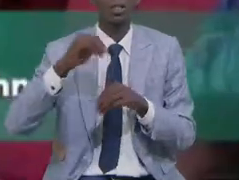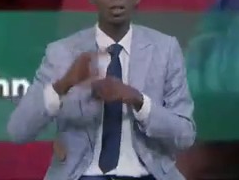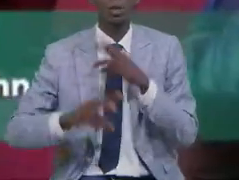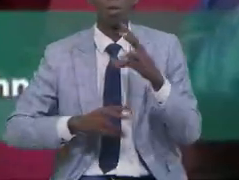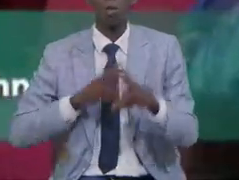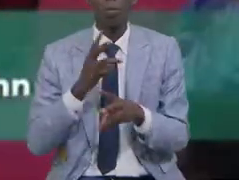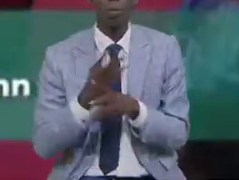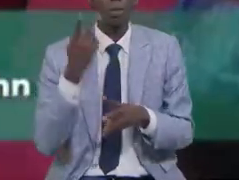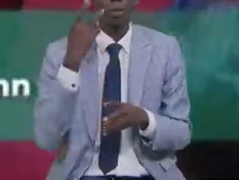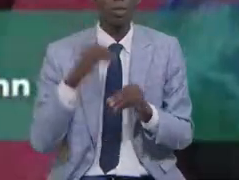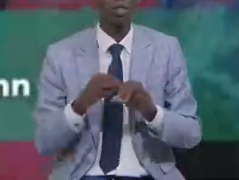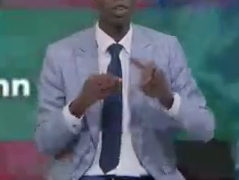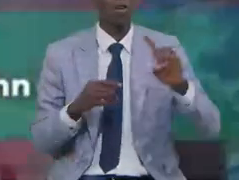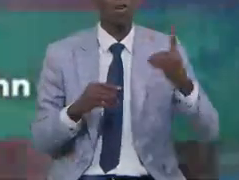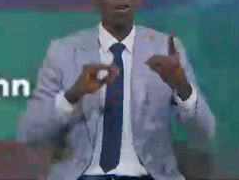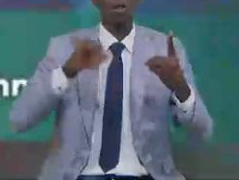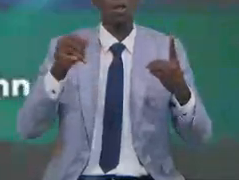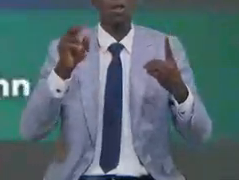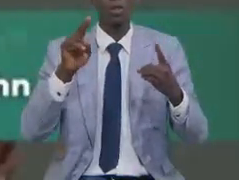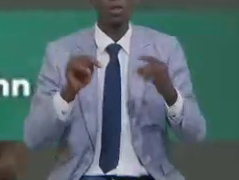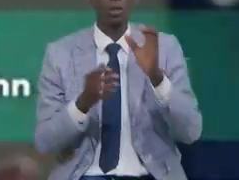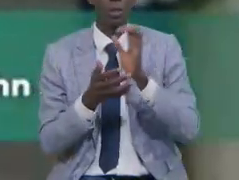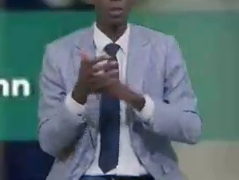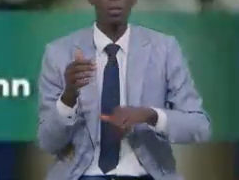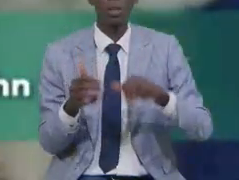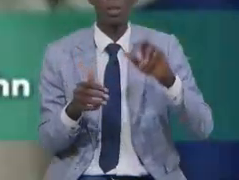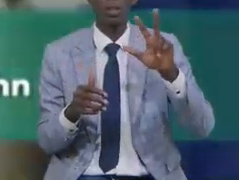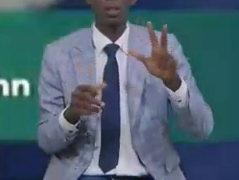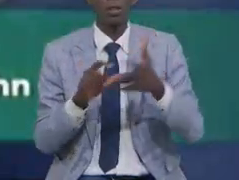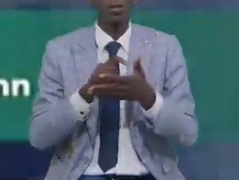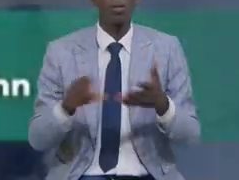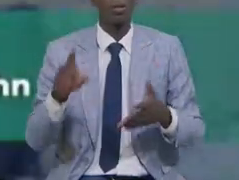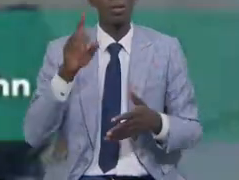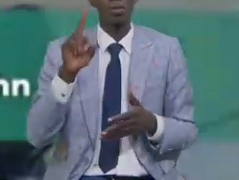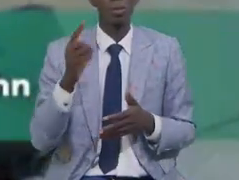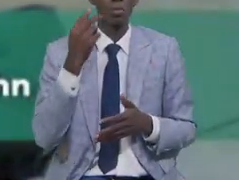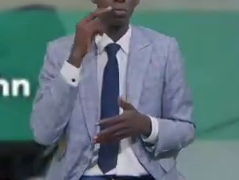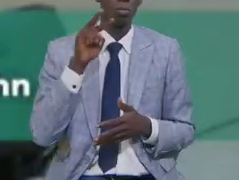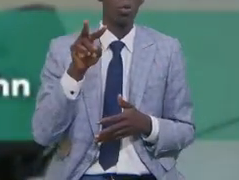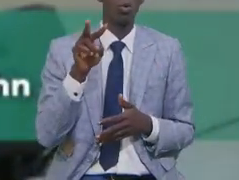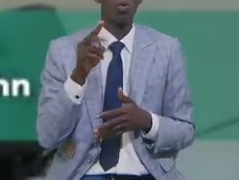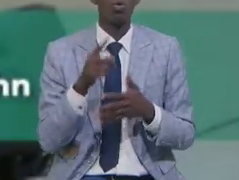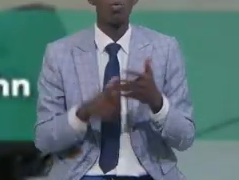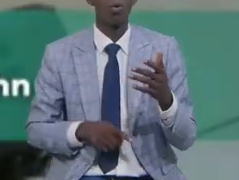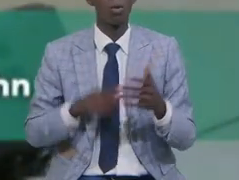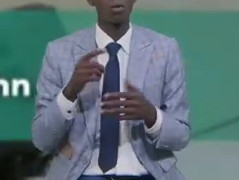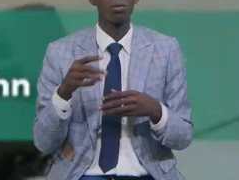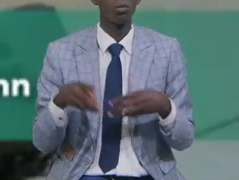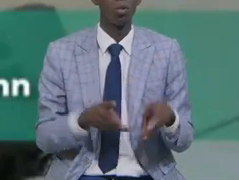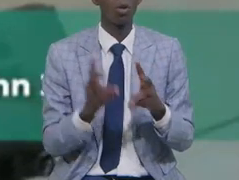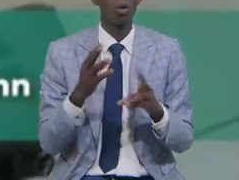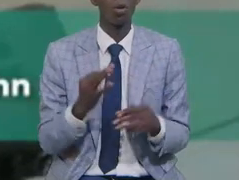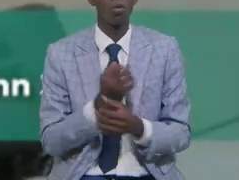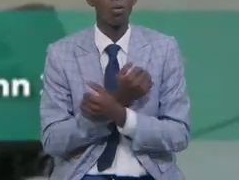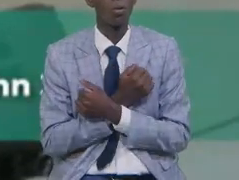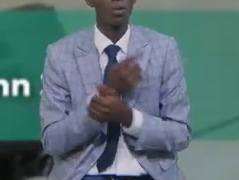En 1 Jean 3, verset 1. 1 Jean, 1 Jean.